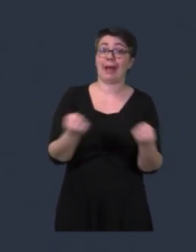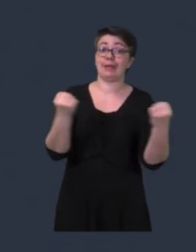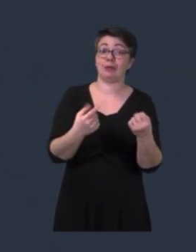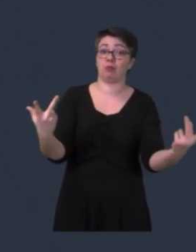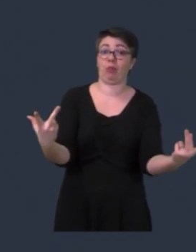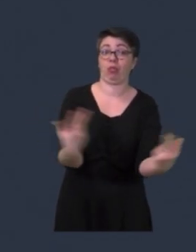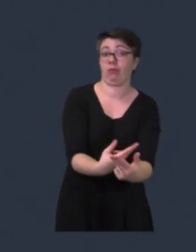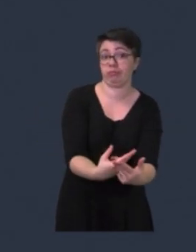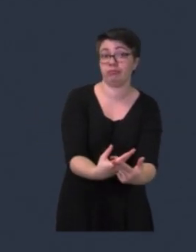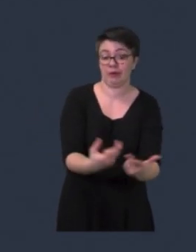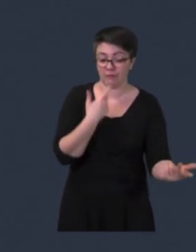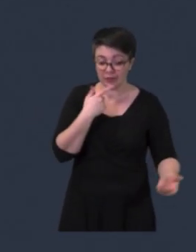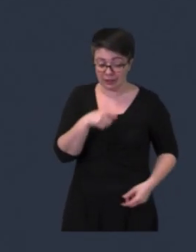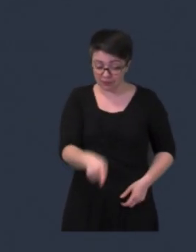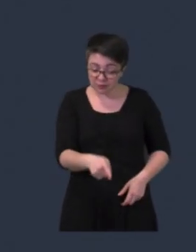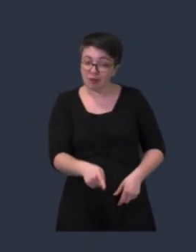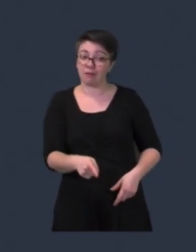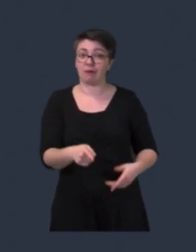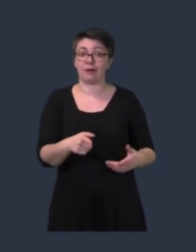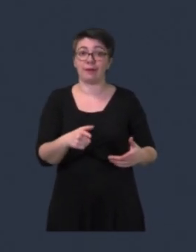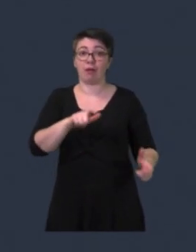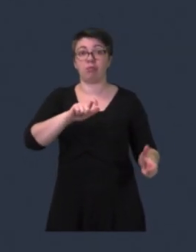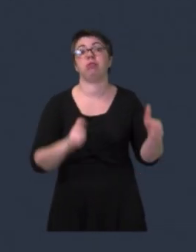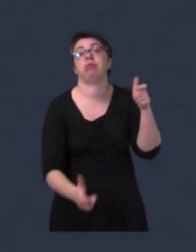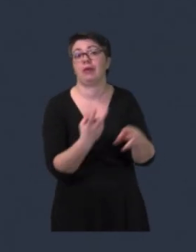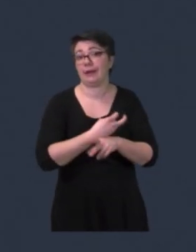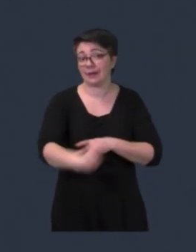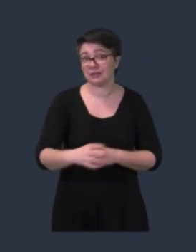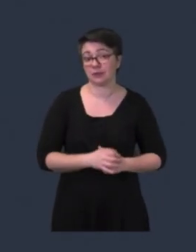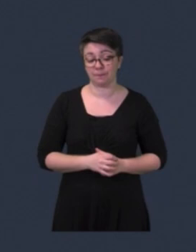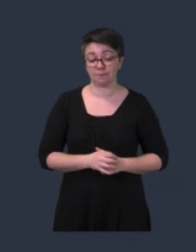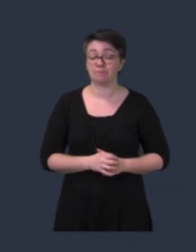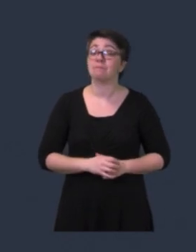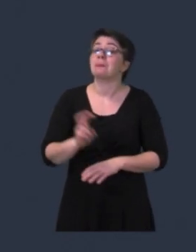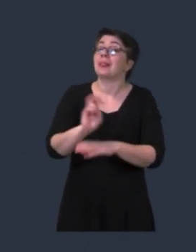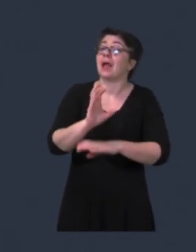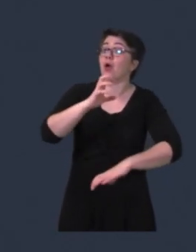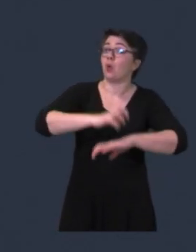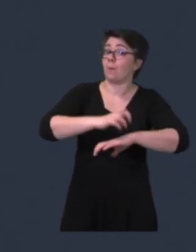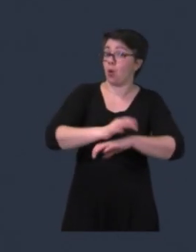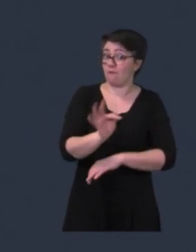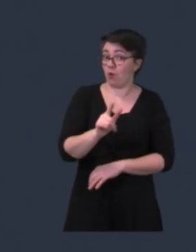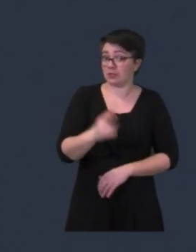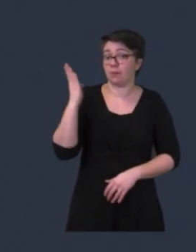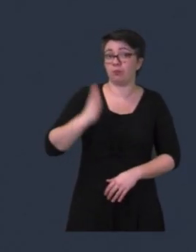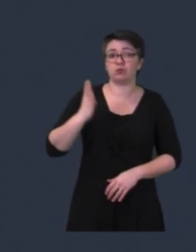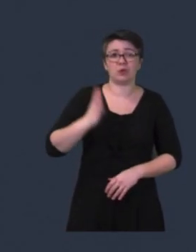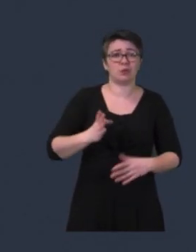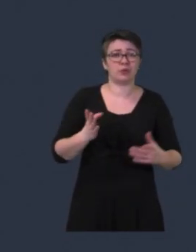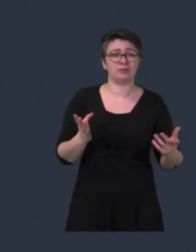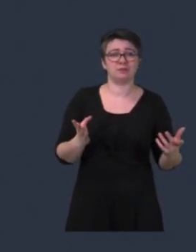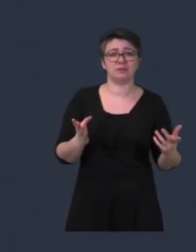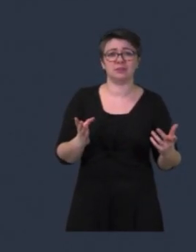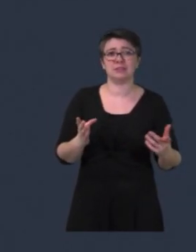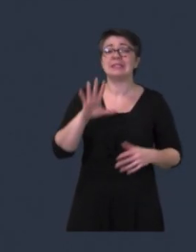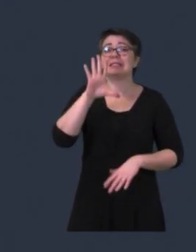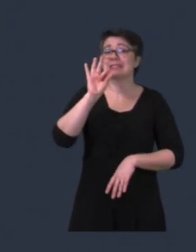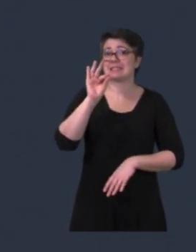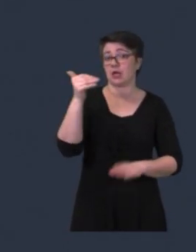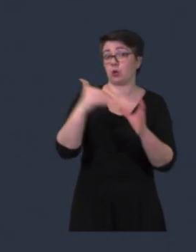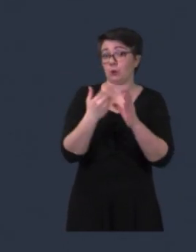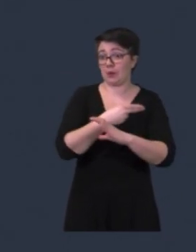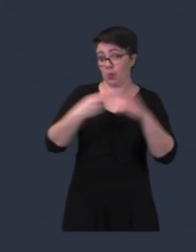pérennité financière de ce site exceptionnel. L'écopole du Forêt a aujourd'hui besoin de 50 000 € pour maintenir la conservation et les activités de mise en